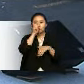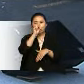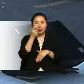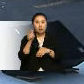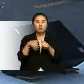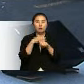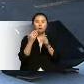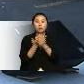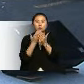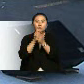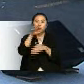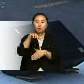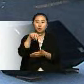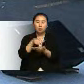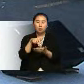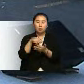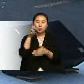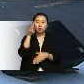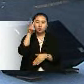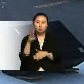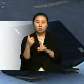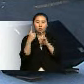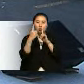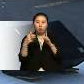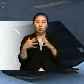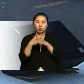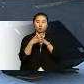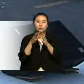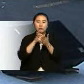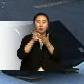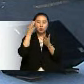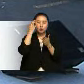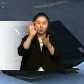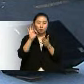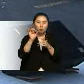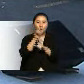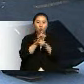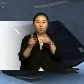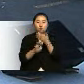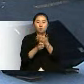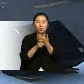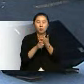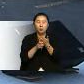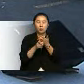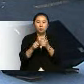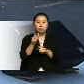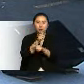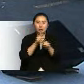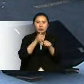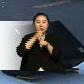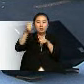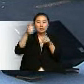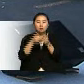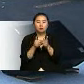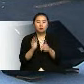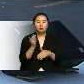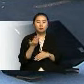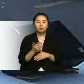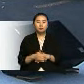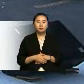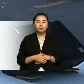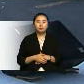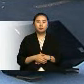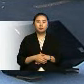놓였습니다. 이 발전소 측이 포천시를 상대로 한 건축물 사용 승인 부작위 위법 확인 청구 소송에서 승소했기